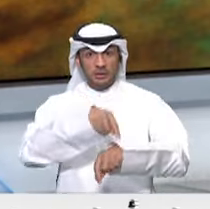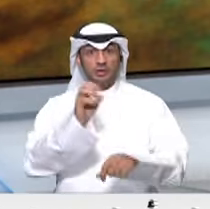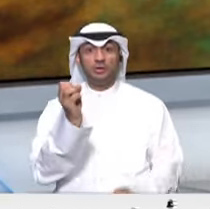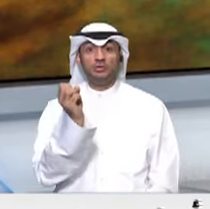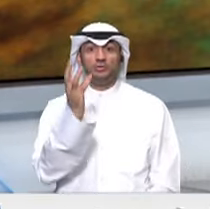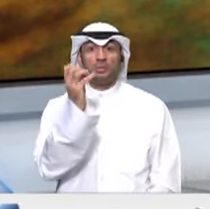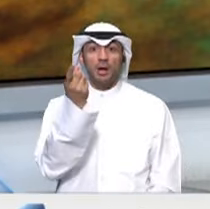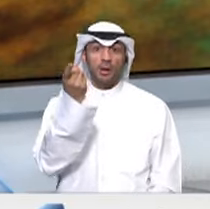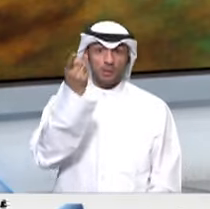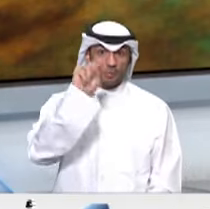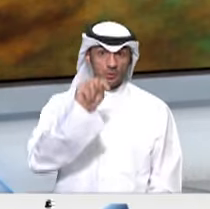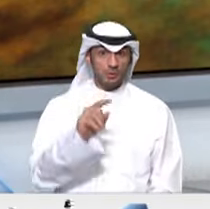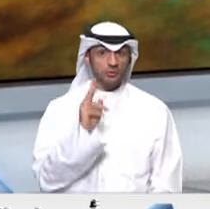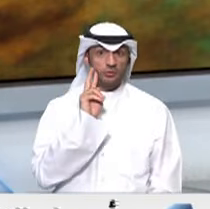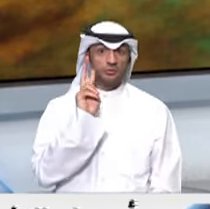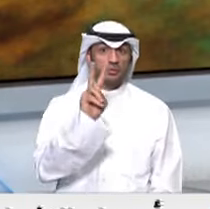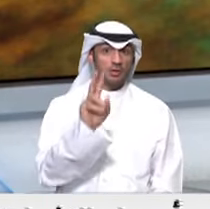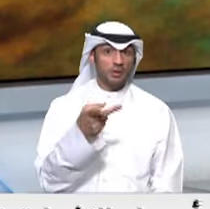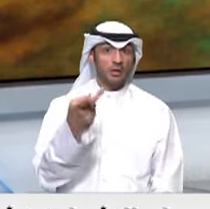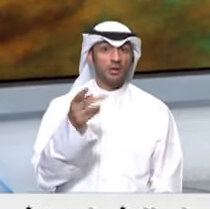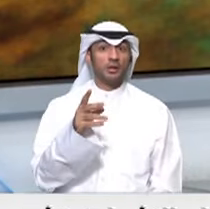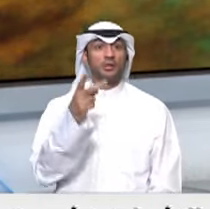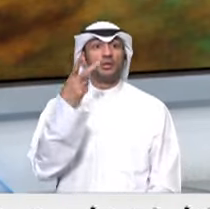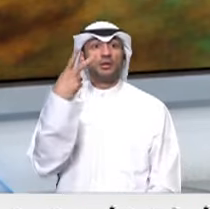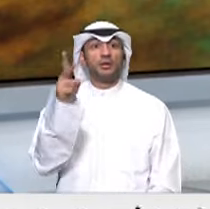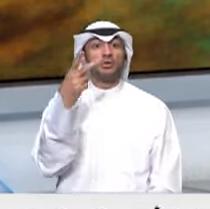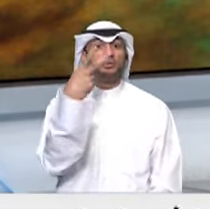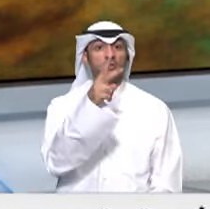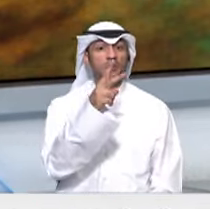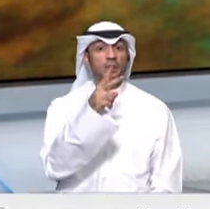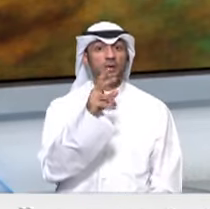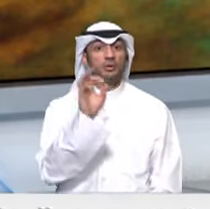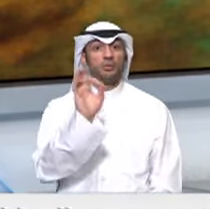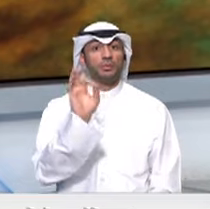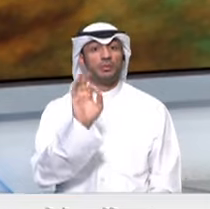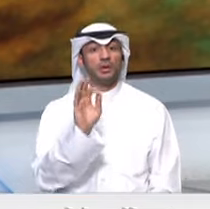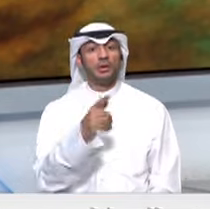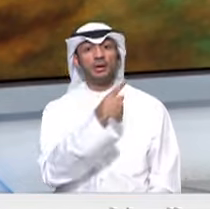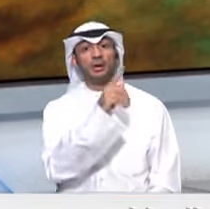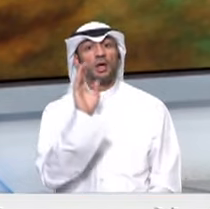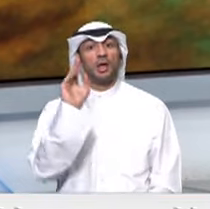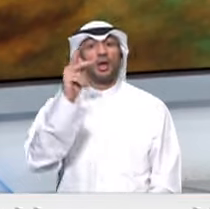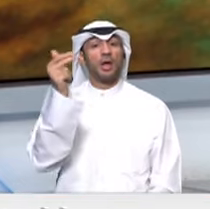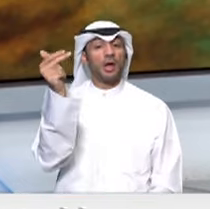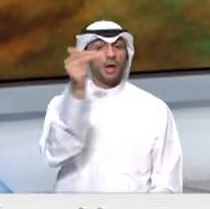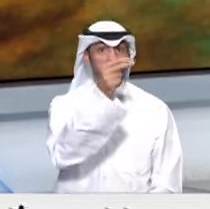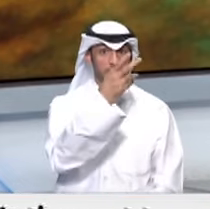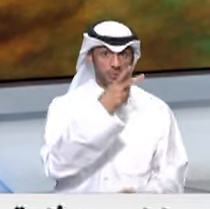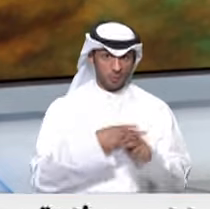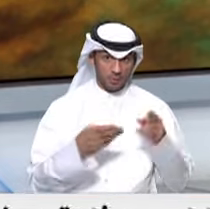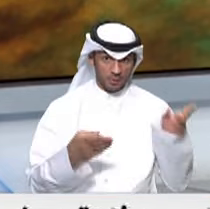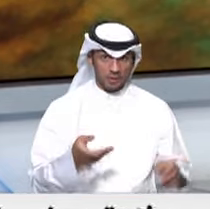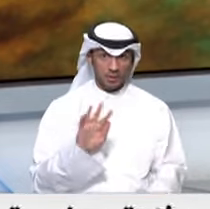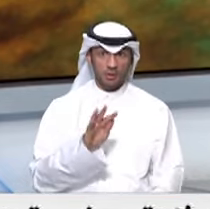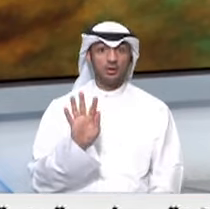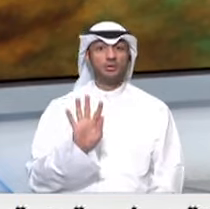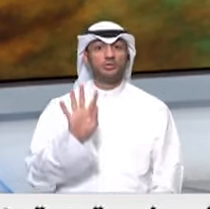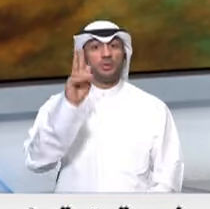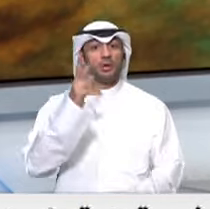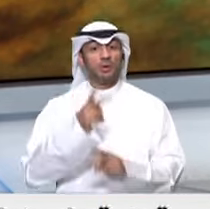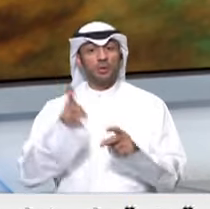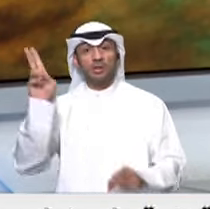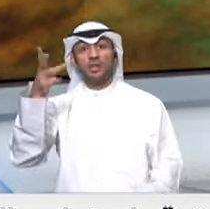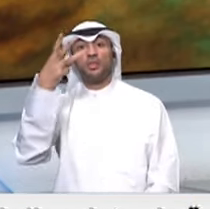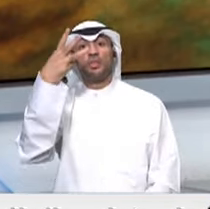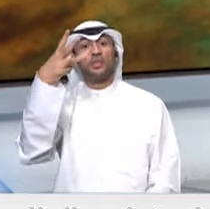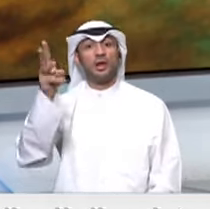يوم القد، قد تصل إلى 28 درجة مئوية في منطقتي شقاية والسالمي غرب البلاد، شمال البلاد في مزارع العبدلي 30 درجة